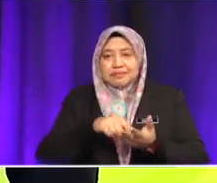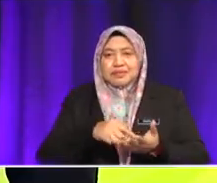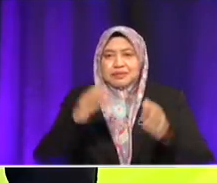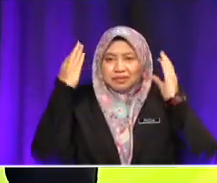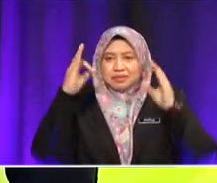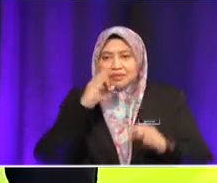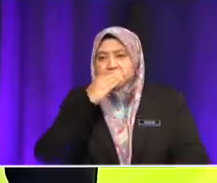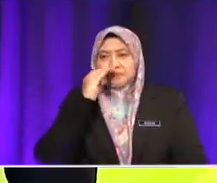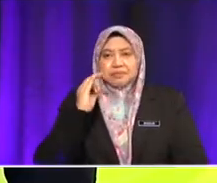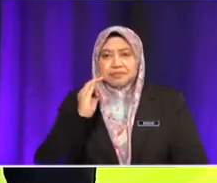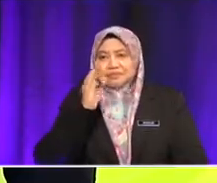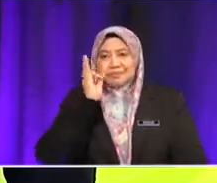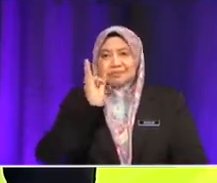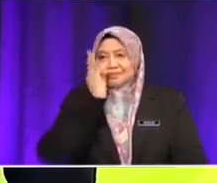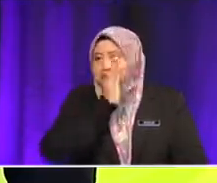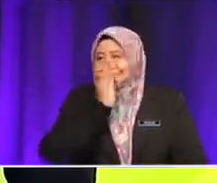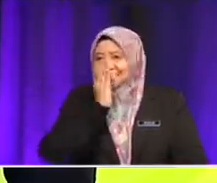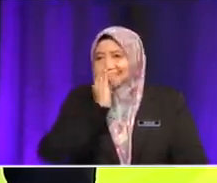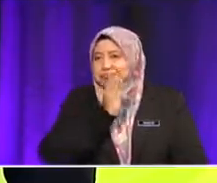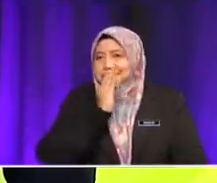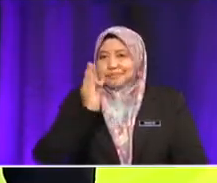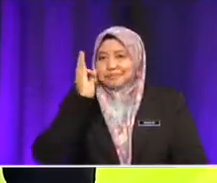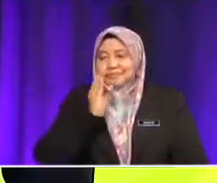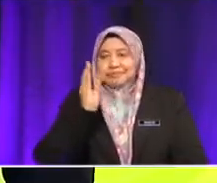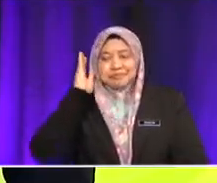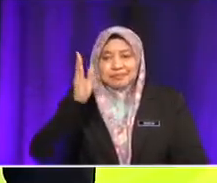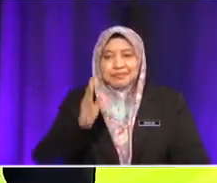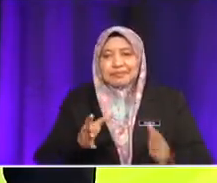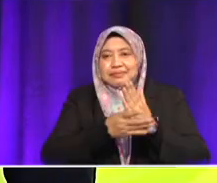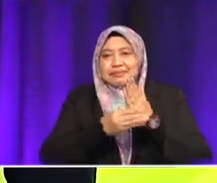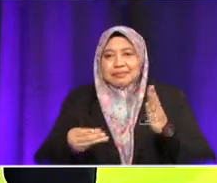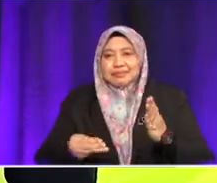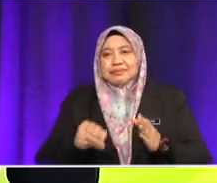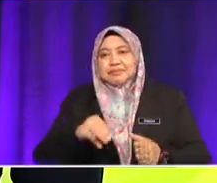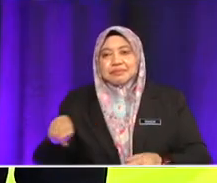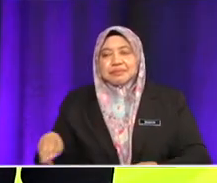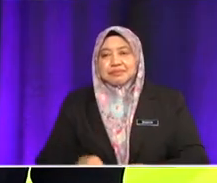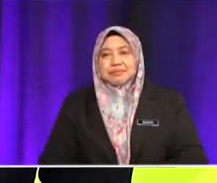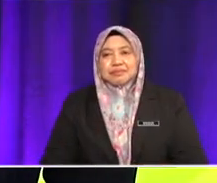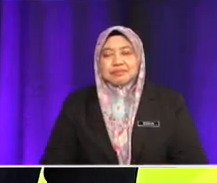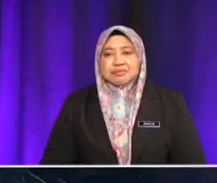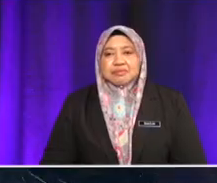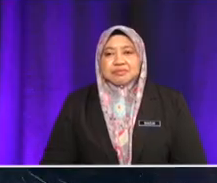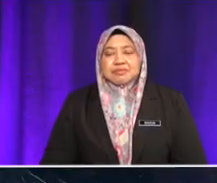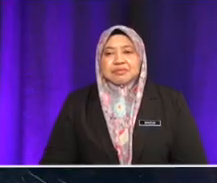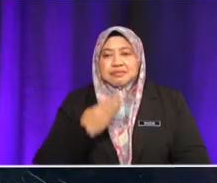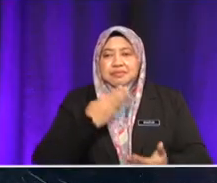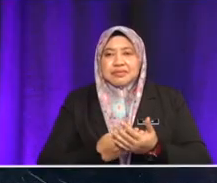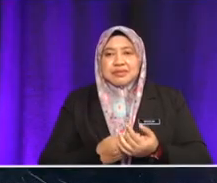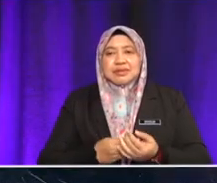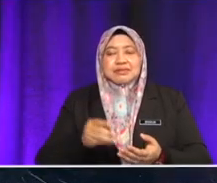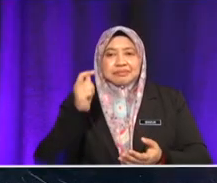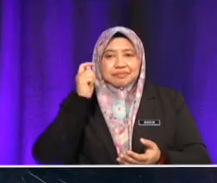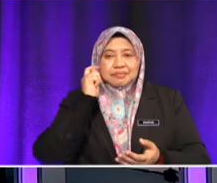kepada pelaksanaan PBD dengan kemahiran menulis dari kita sebentar tadi